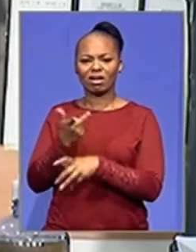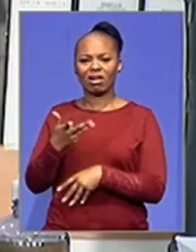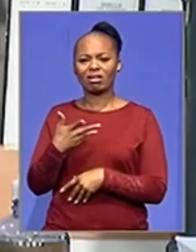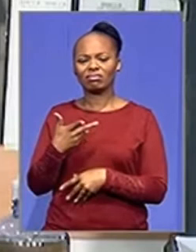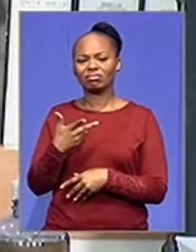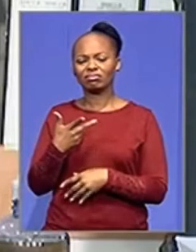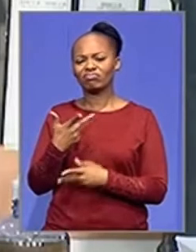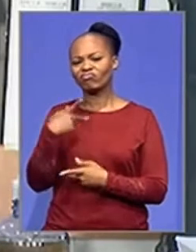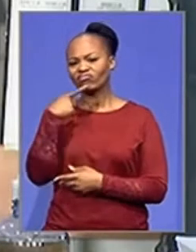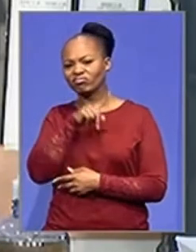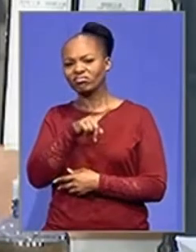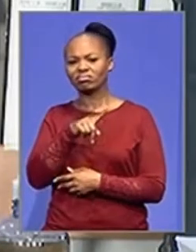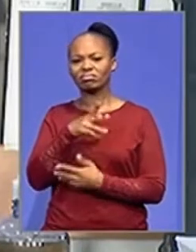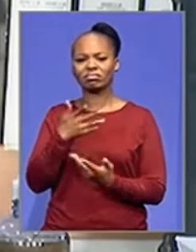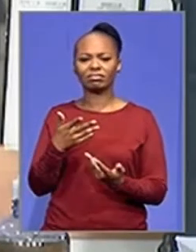some,